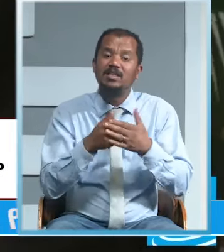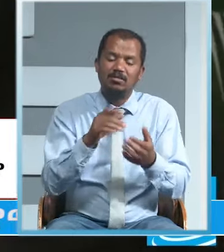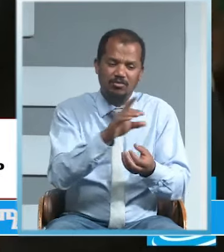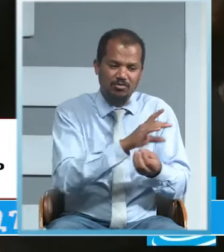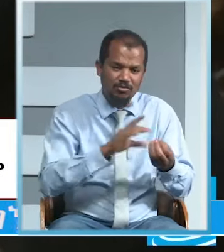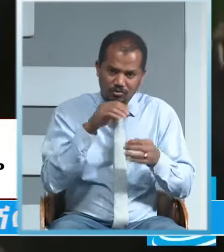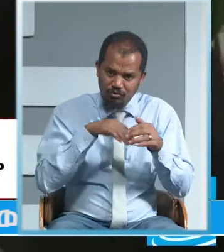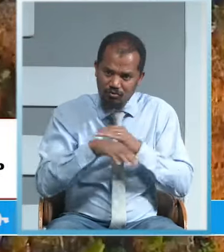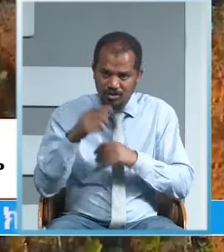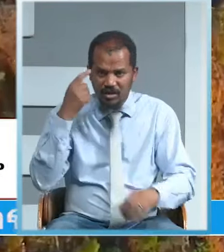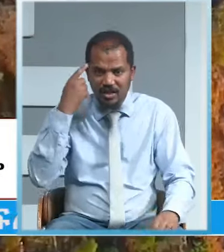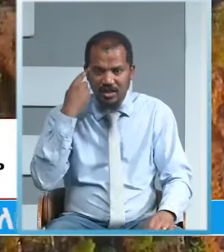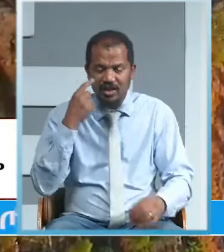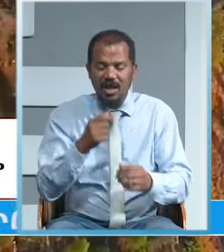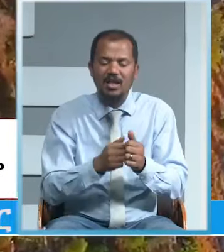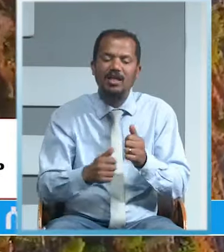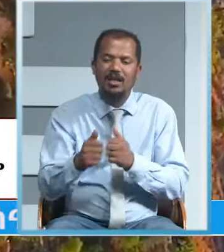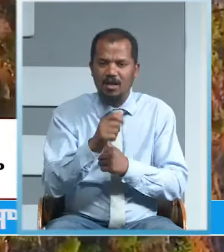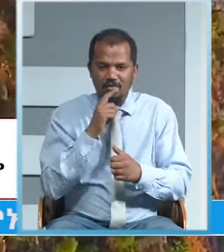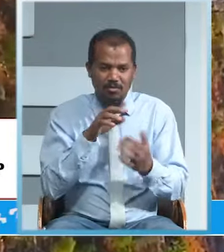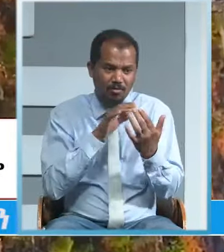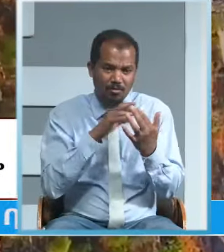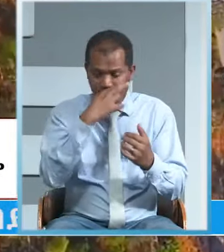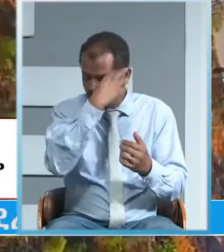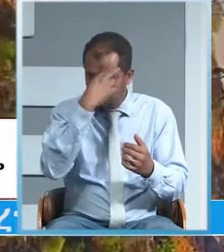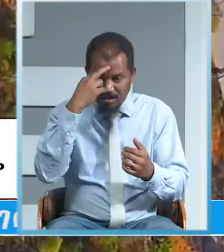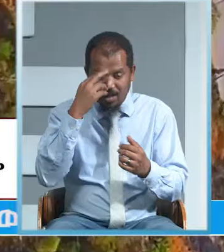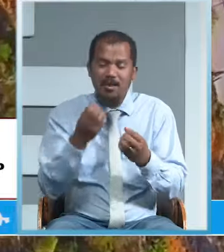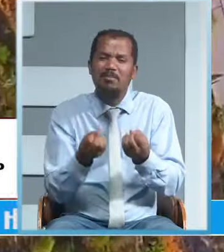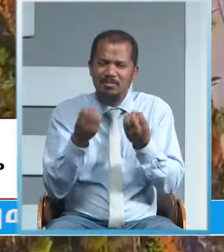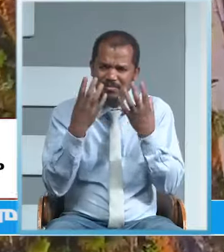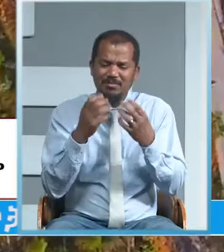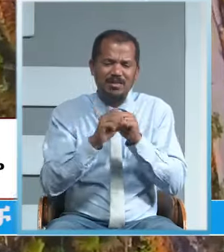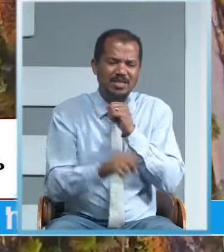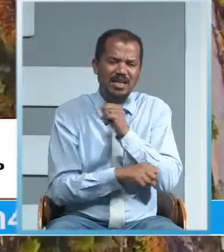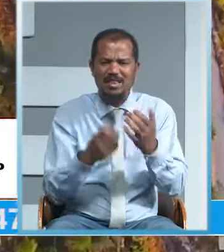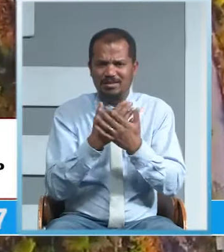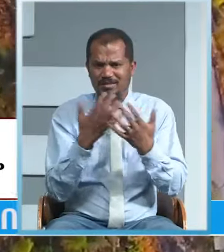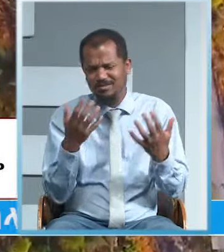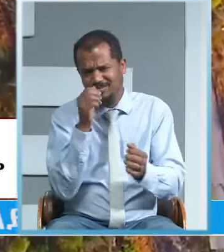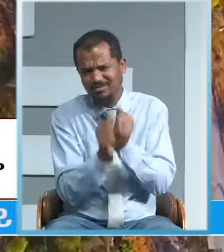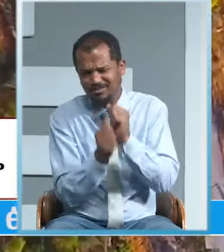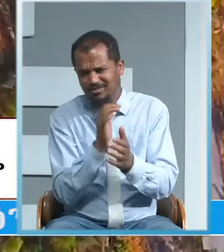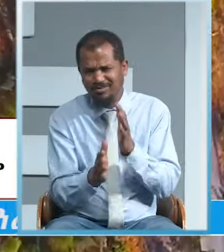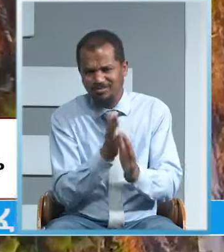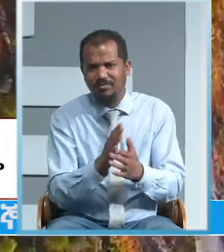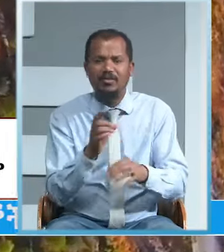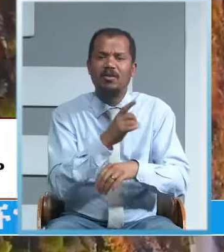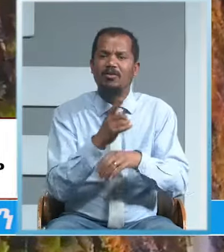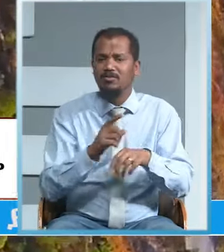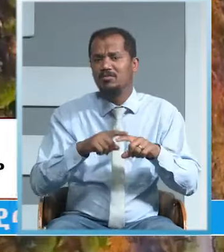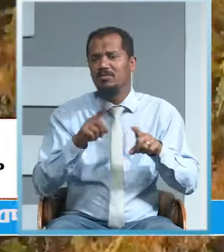ክልሎች ውስጥ የትግራይ ክልል ቀዳሚው ነው። በጦርነቱ ምክንያትም በርካታ መሰረተ ልማቶች መውደማቸውን ተከትሎ ዜጎች